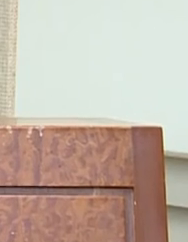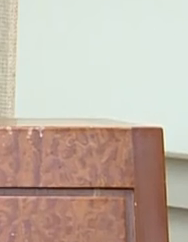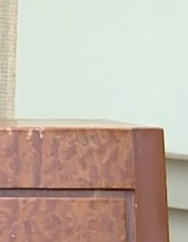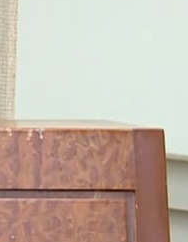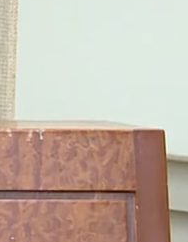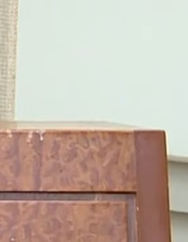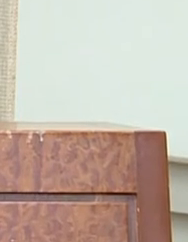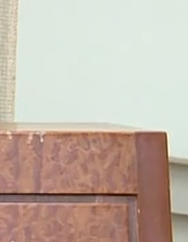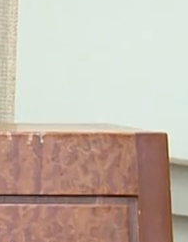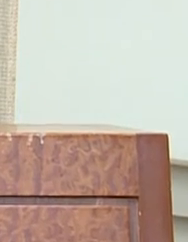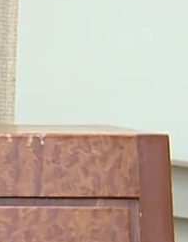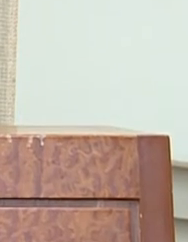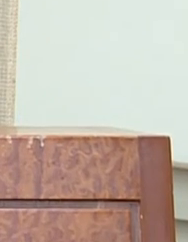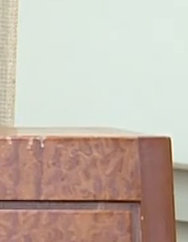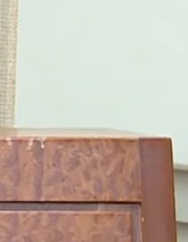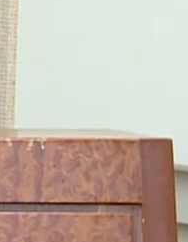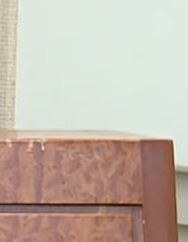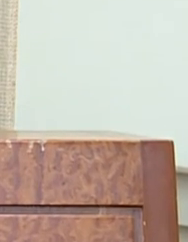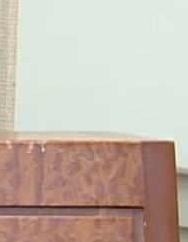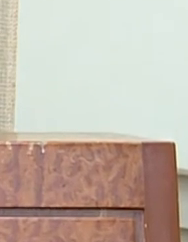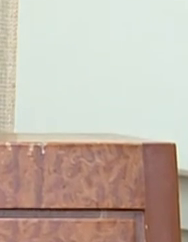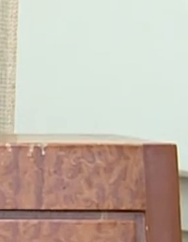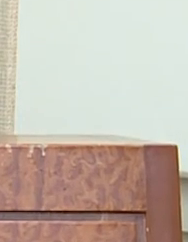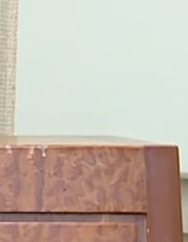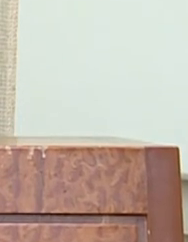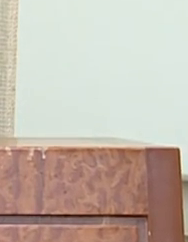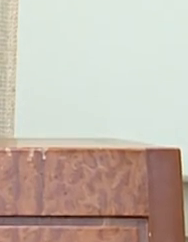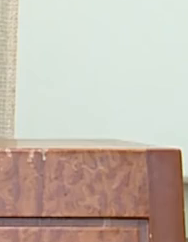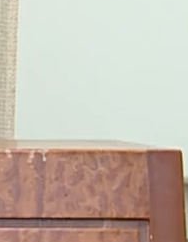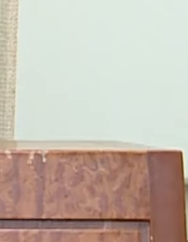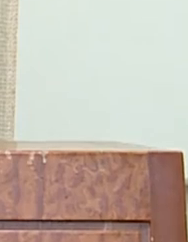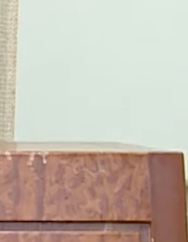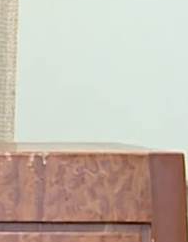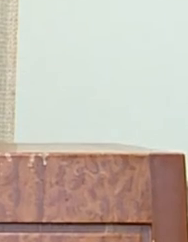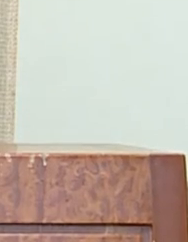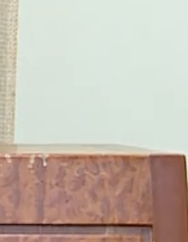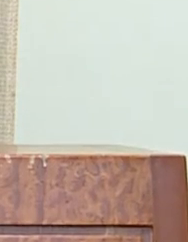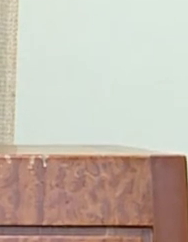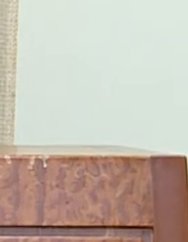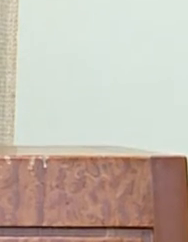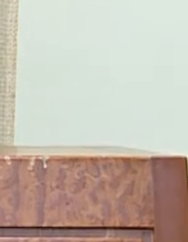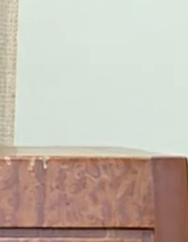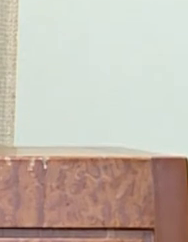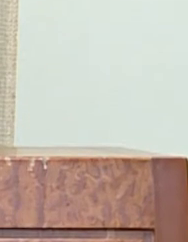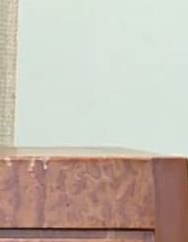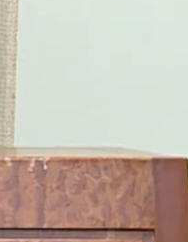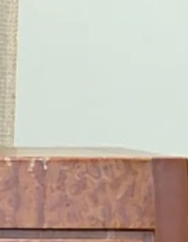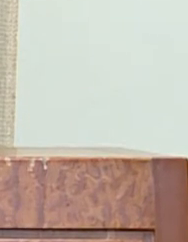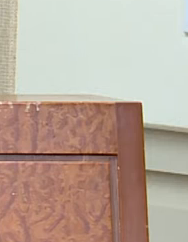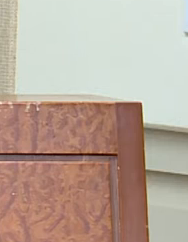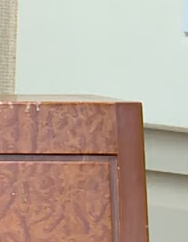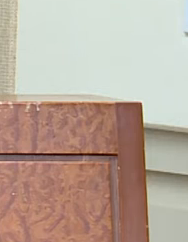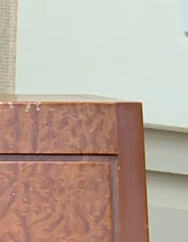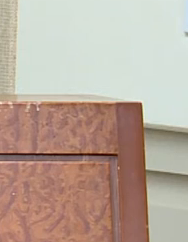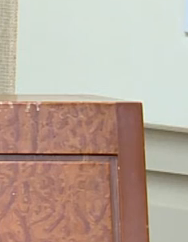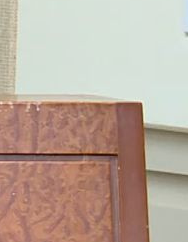Heritage Manuscript and the Transmission of Knowledge in Pre-Modern Siam ค่ะในวันนี้นะคะเราได้รับเกียรติจ